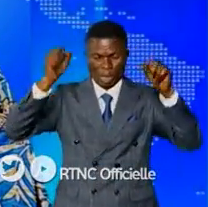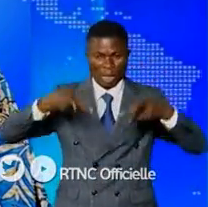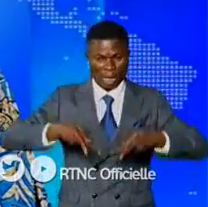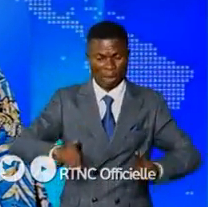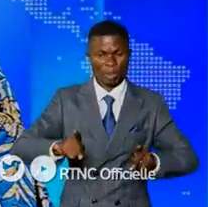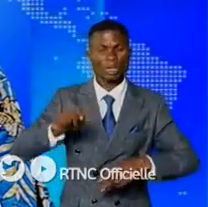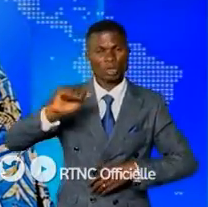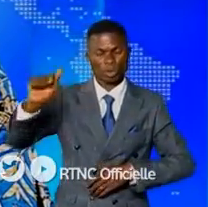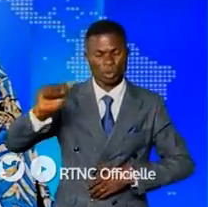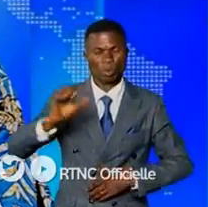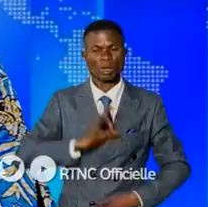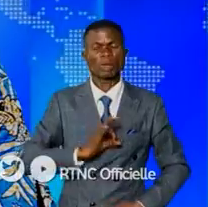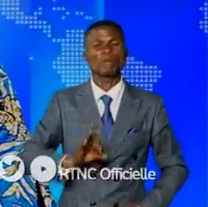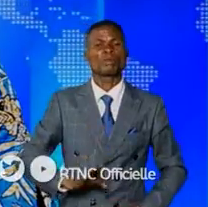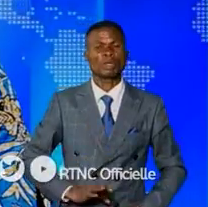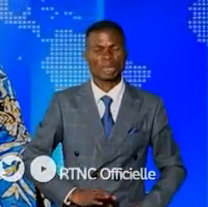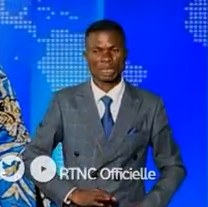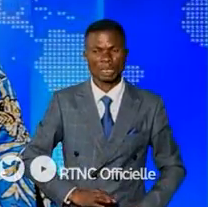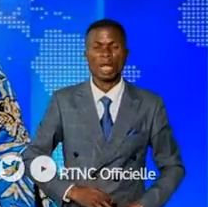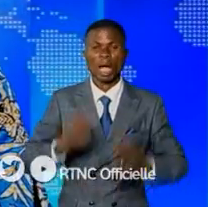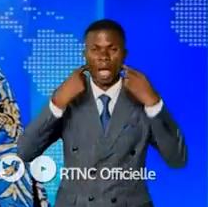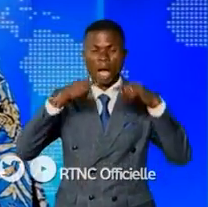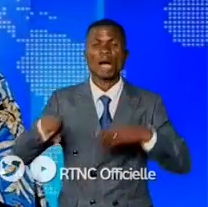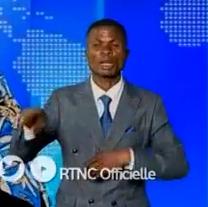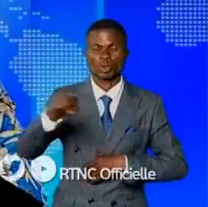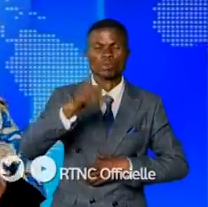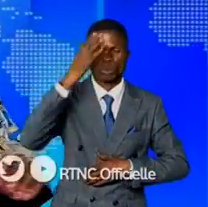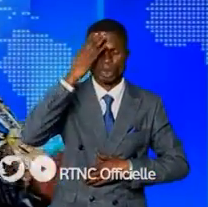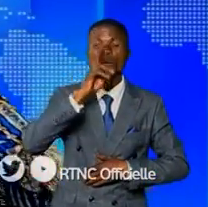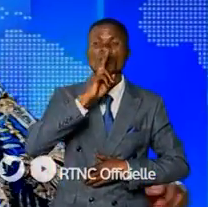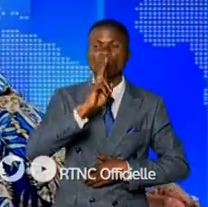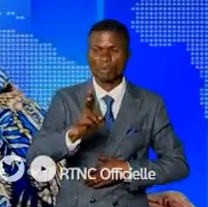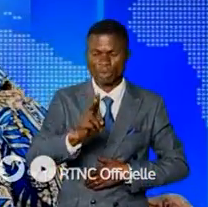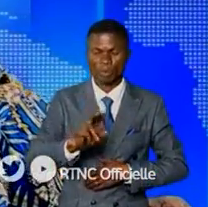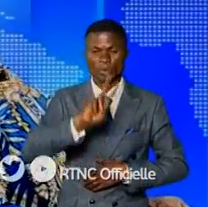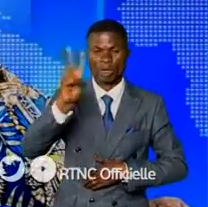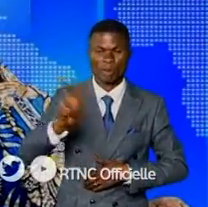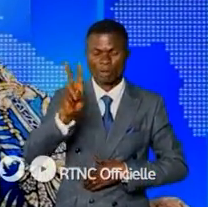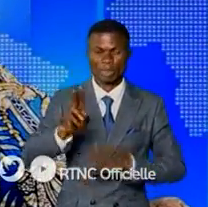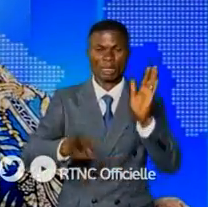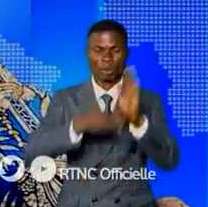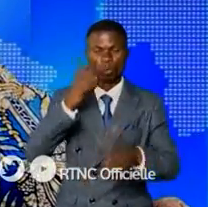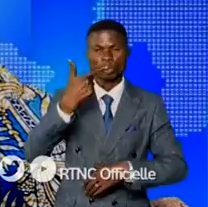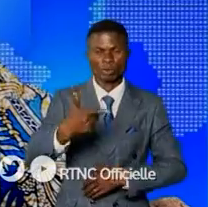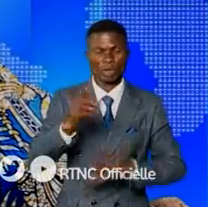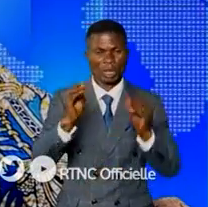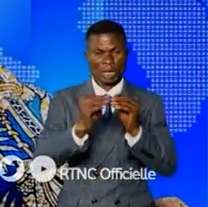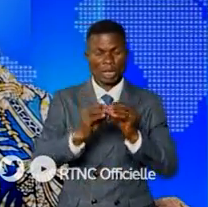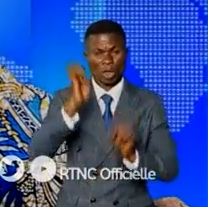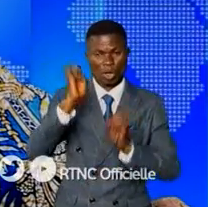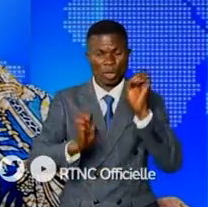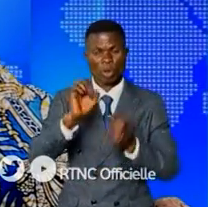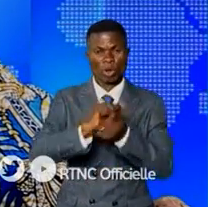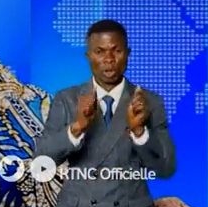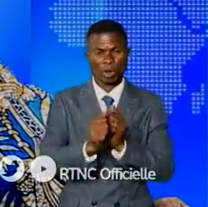son Excellence, M. Félix-Antoine Tshisekedi Tshilombo, chef de l'État, il s'est tenu le vendredi 12 février une réunion d'évaluation de